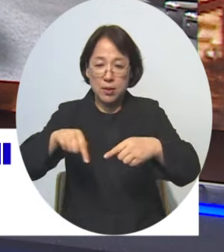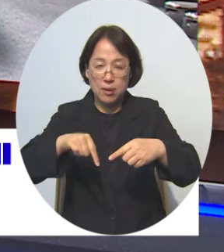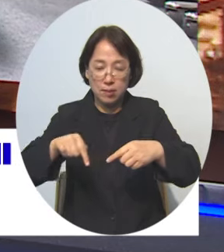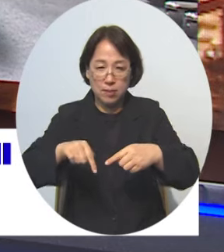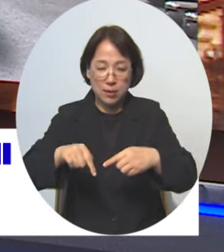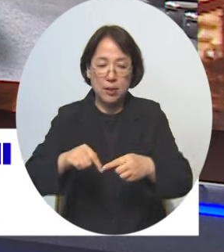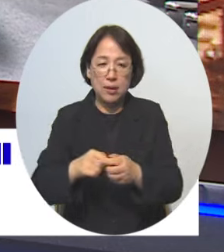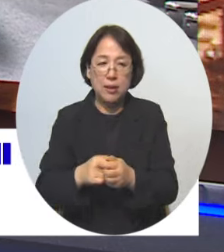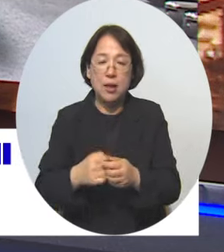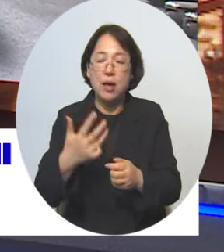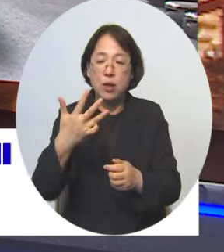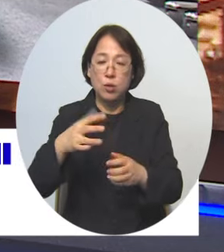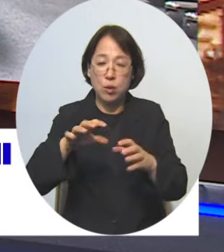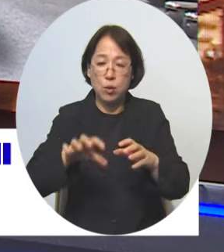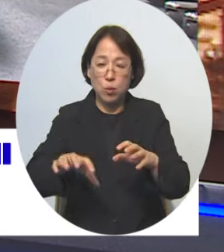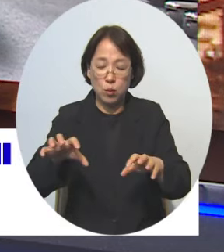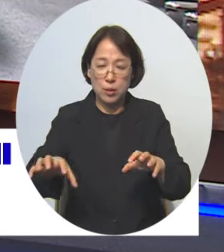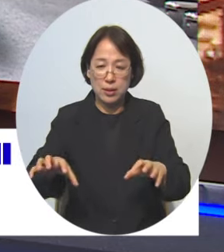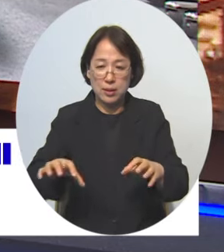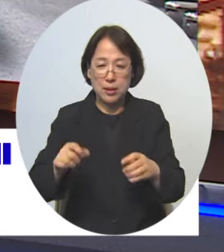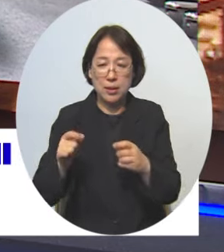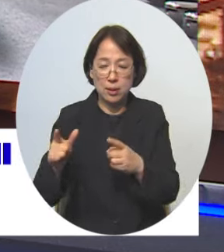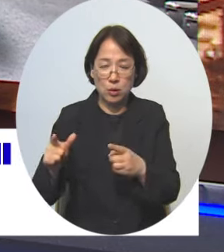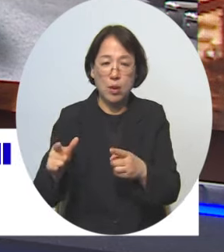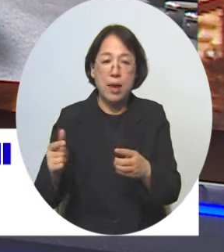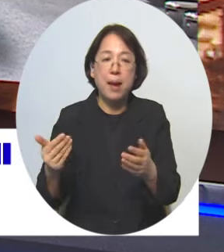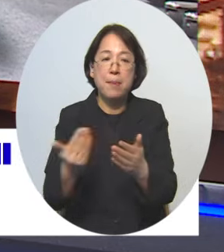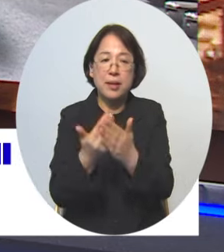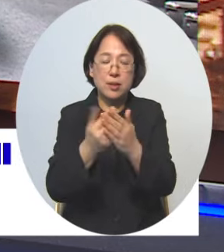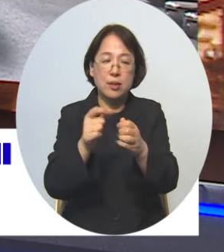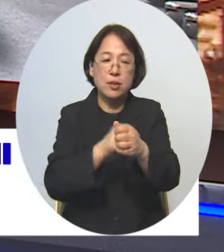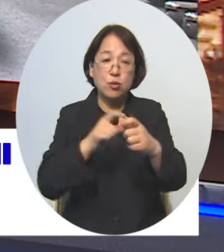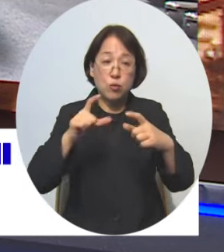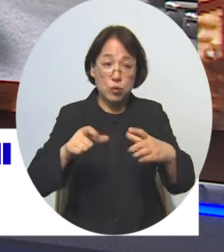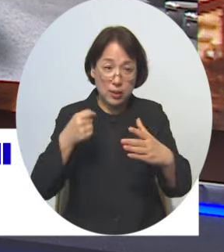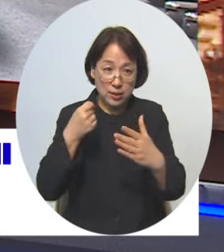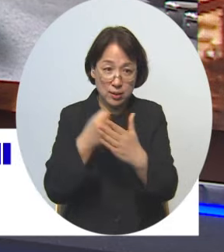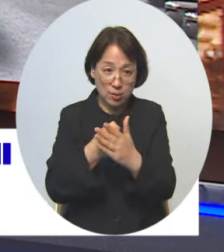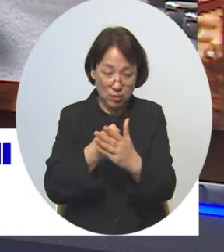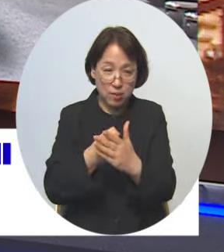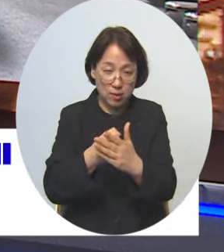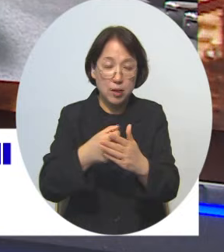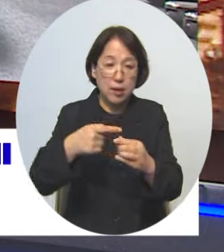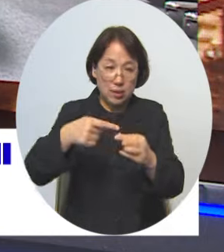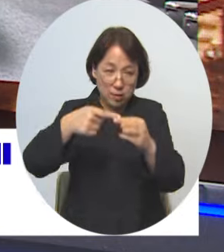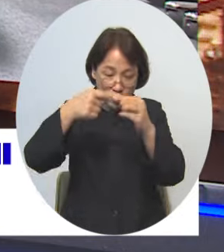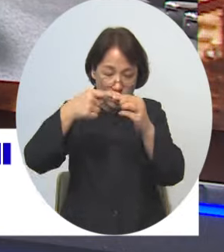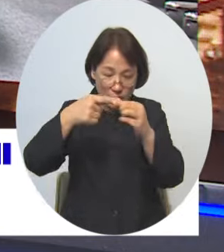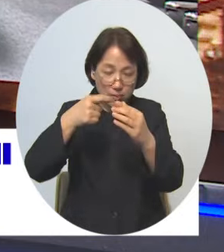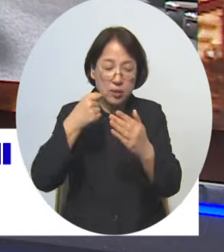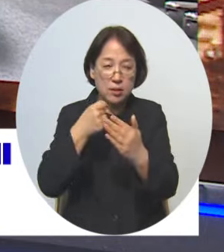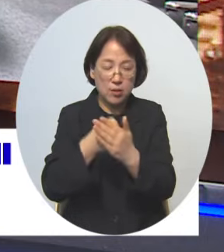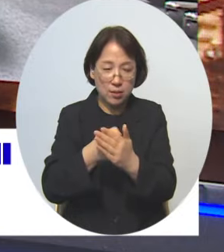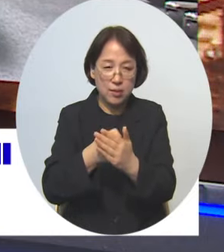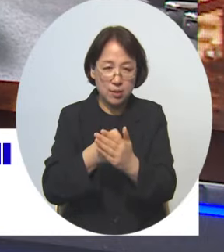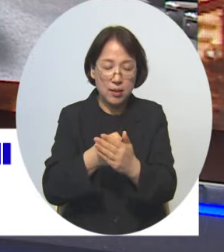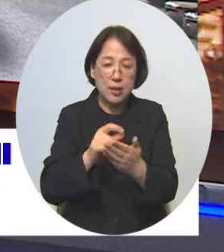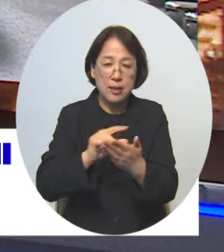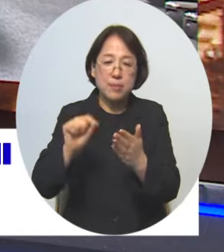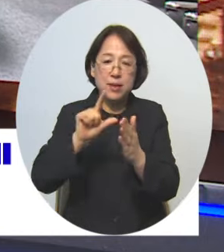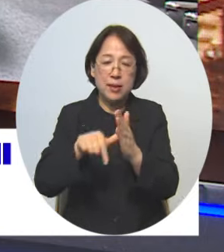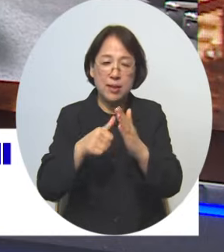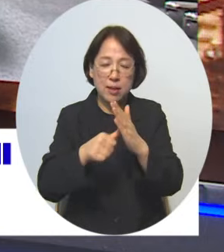8곳이 기회발전특구로 첫 지정됐는데요. 윤 대통령은 기회발전특구는 지방시대 대표 정책이라고